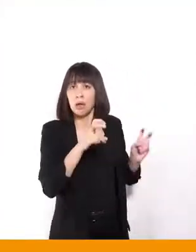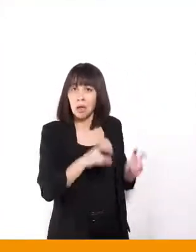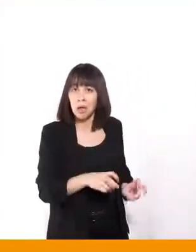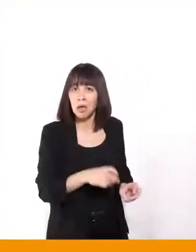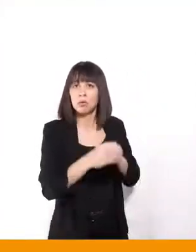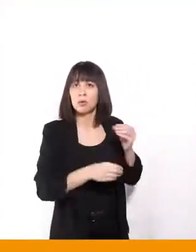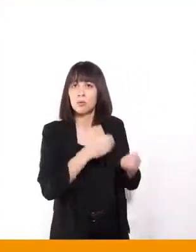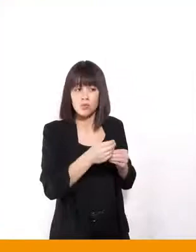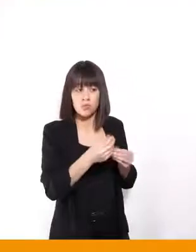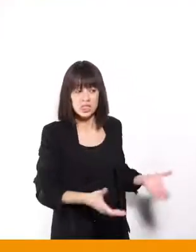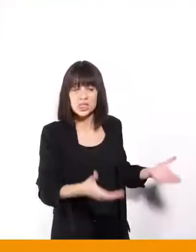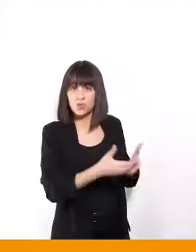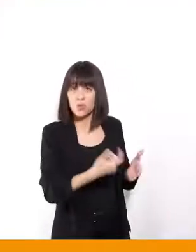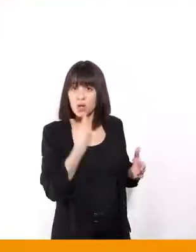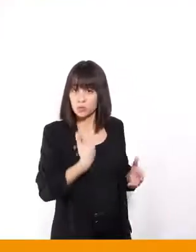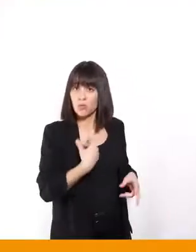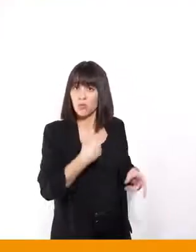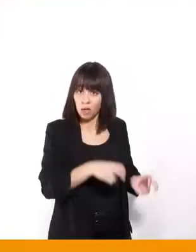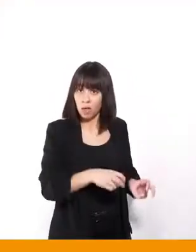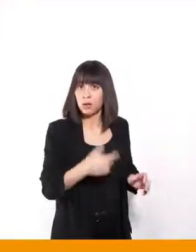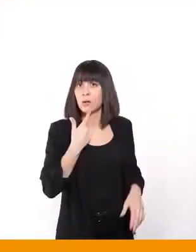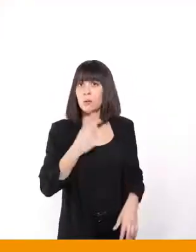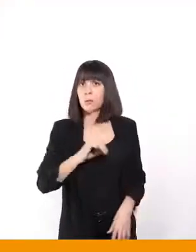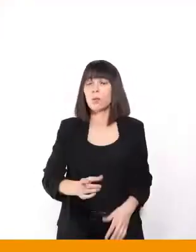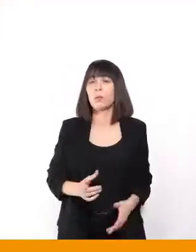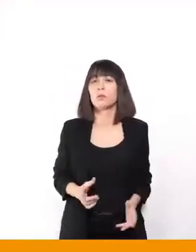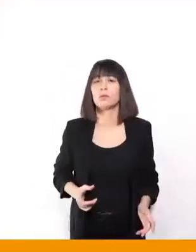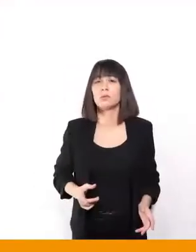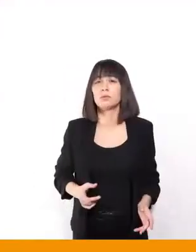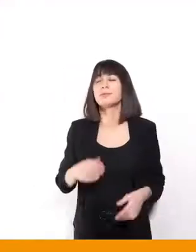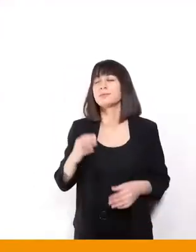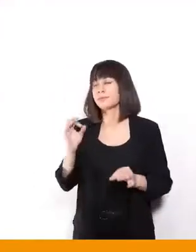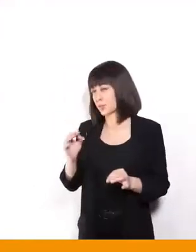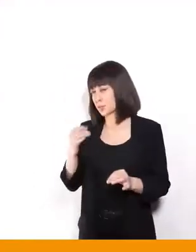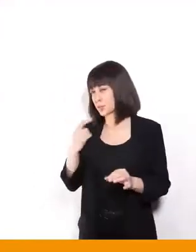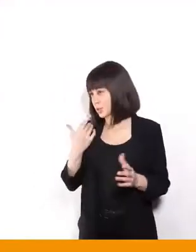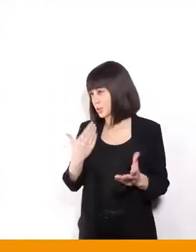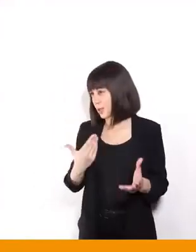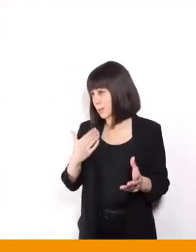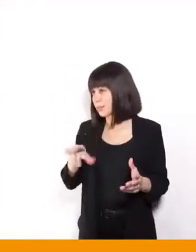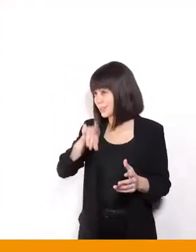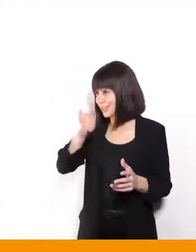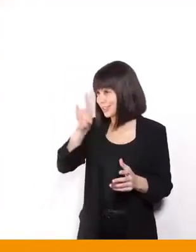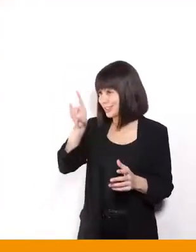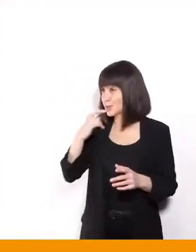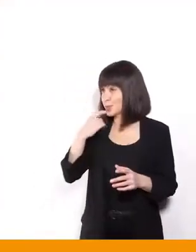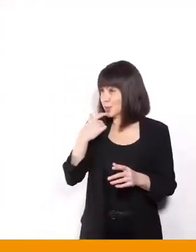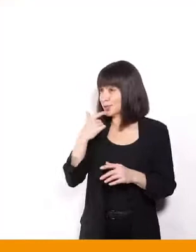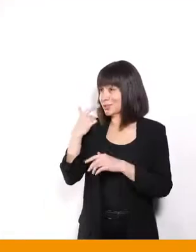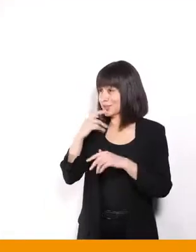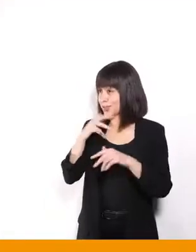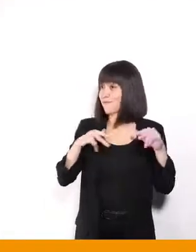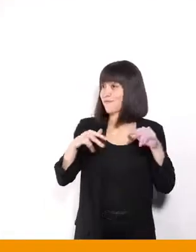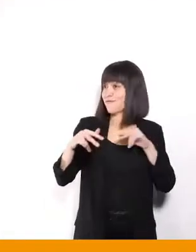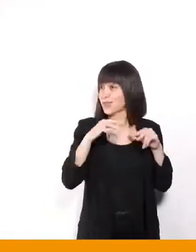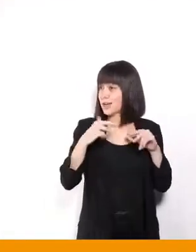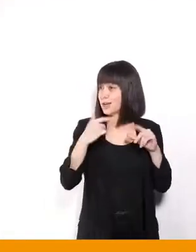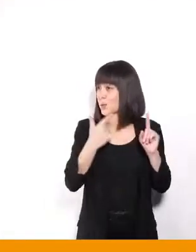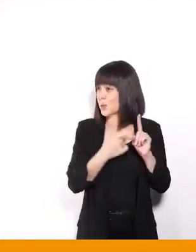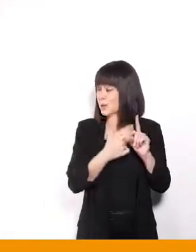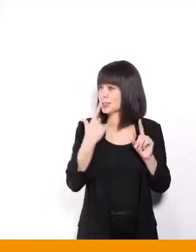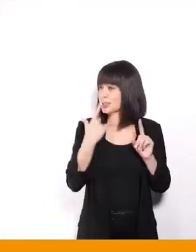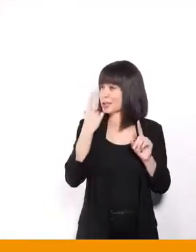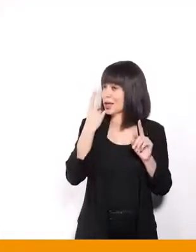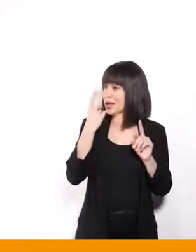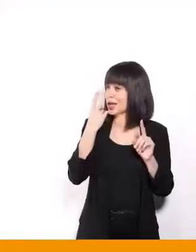autre question qu'on a reçue d'un père d'un enfant autiste, mais qui nous permettra aussi de revenir un peu sur ce que vous avez dit